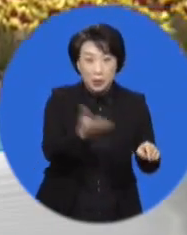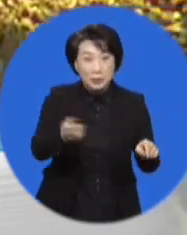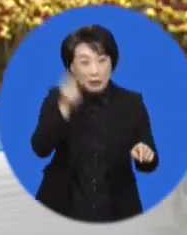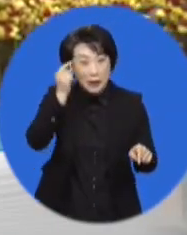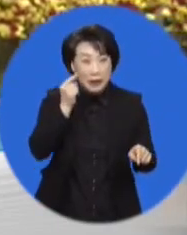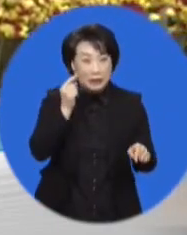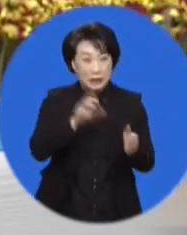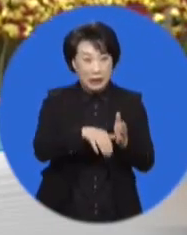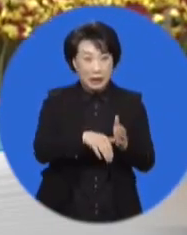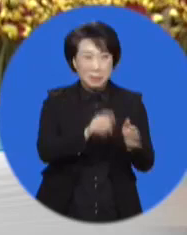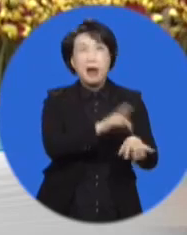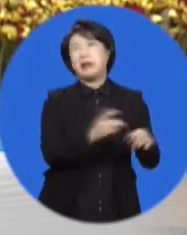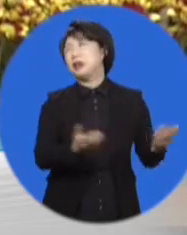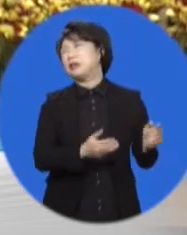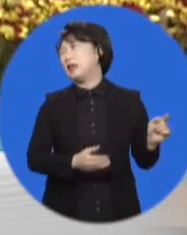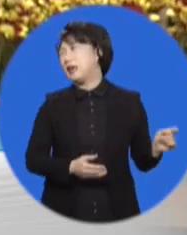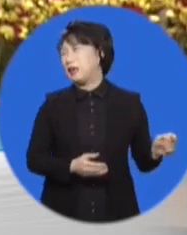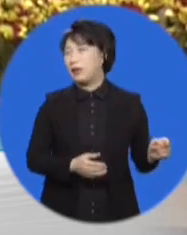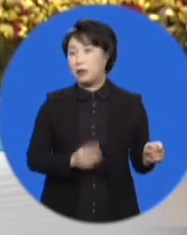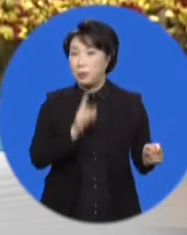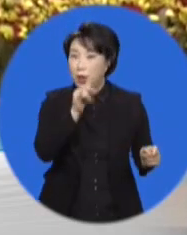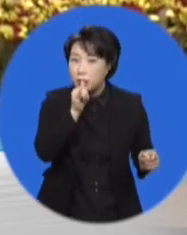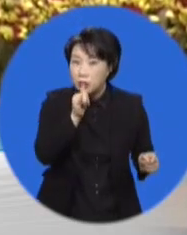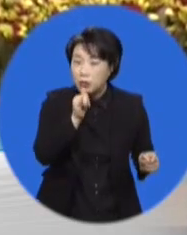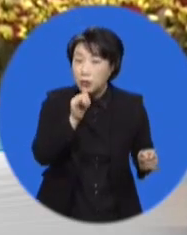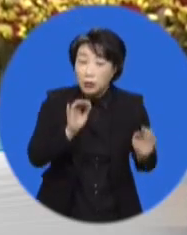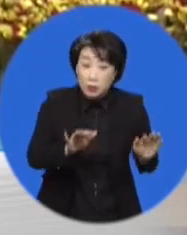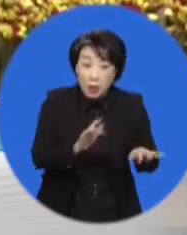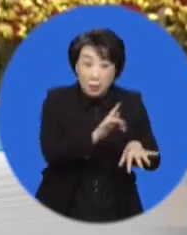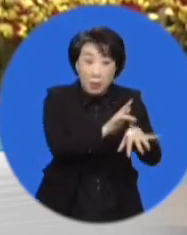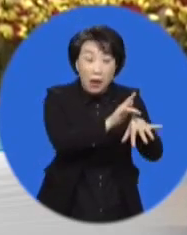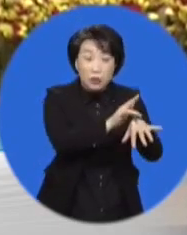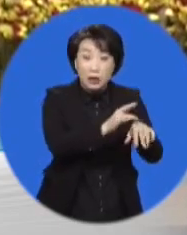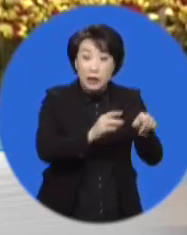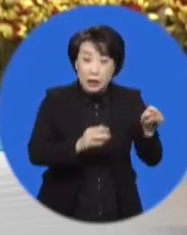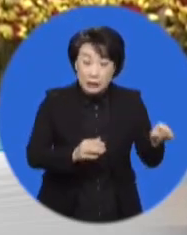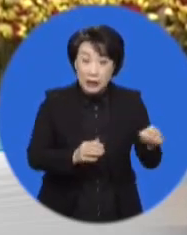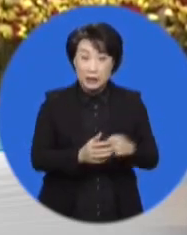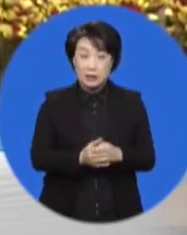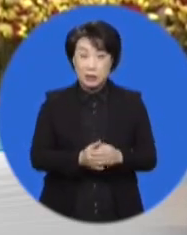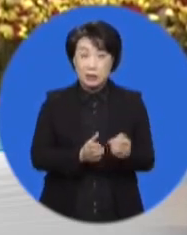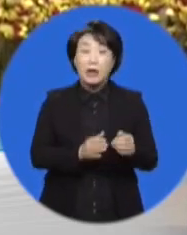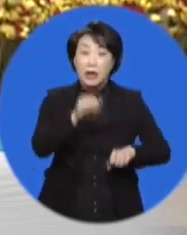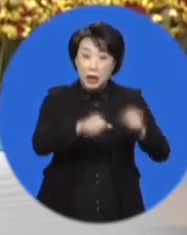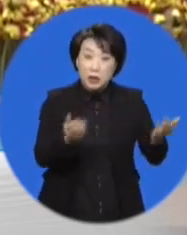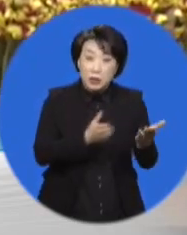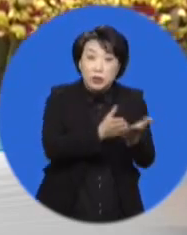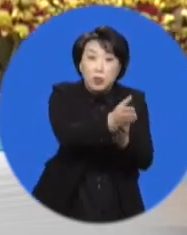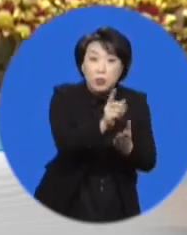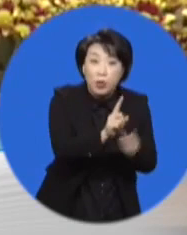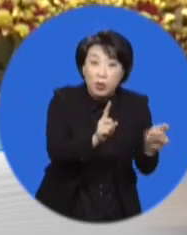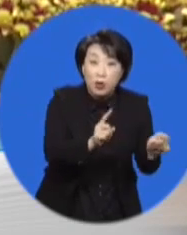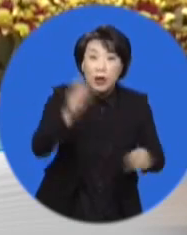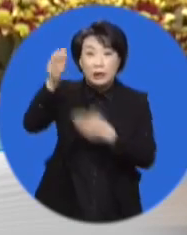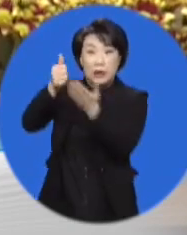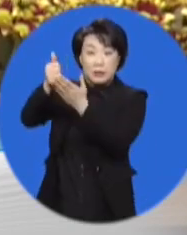마귀 역사야 그렇게 말하지, 마귀가 전적으로 하는 일이 뭐냐,